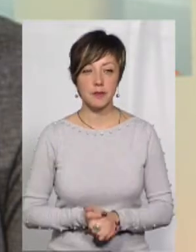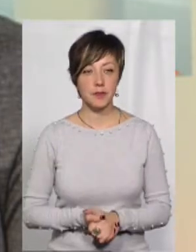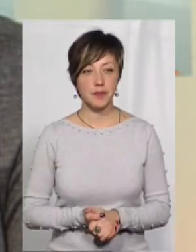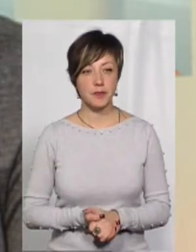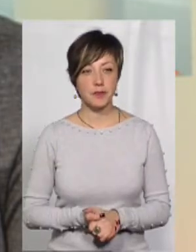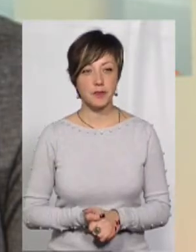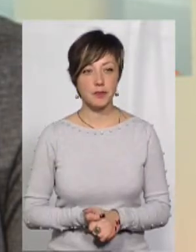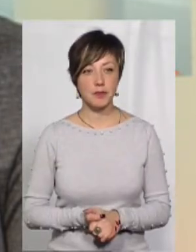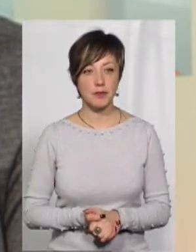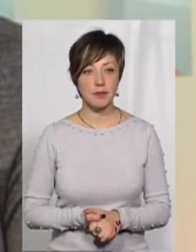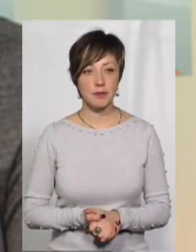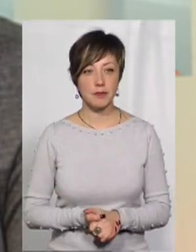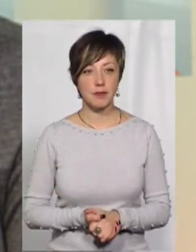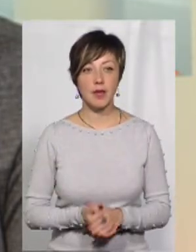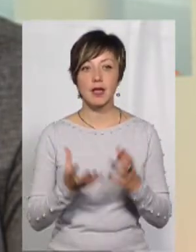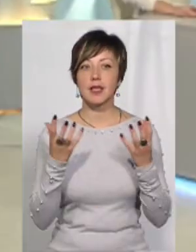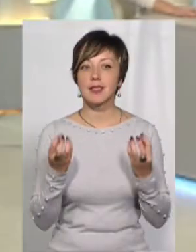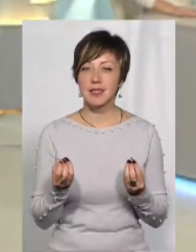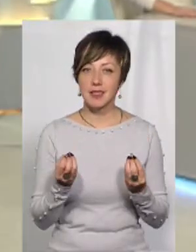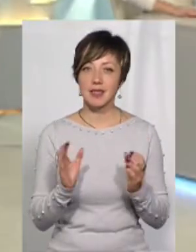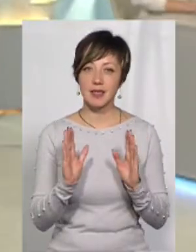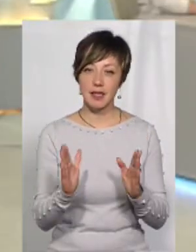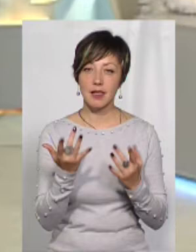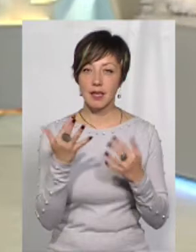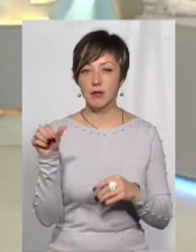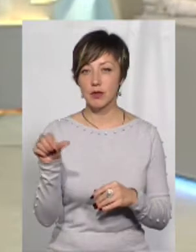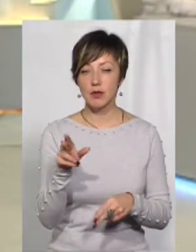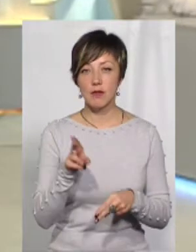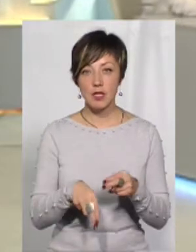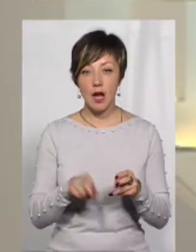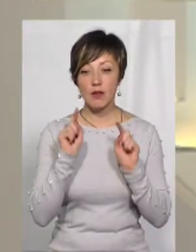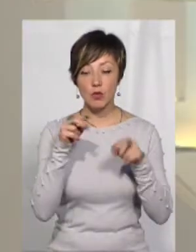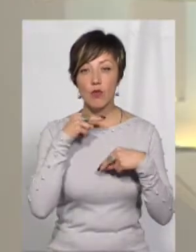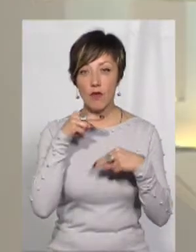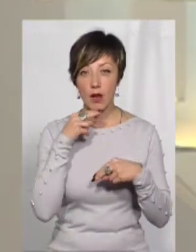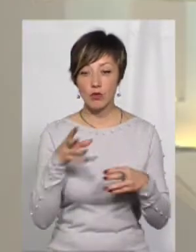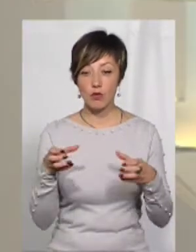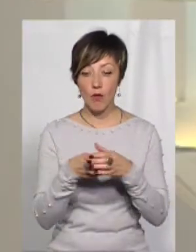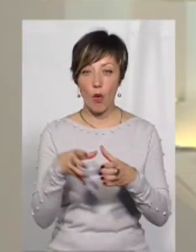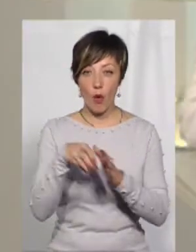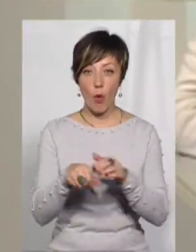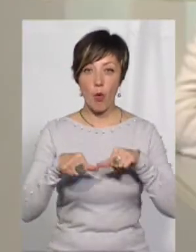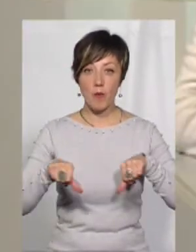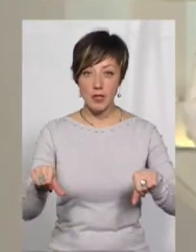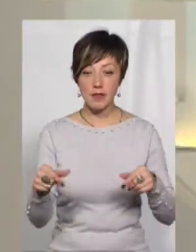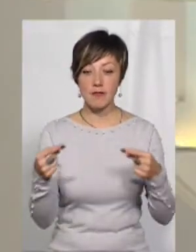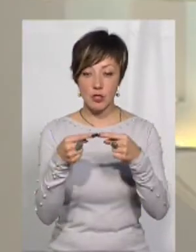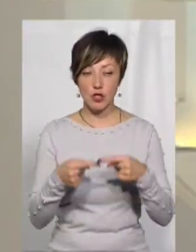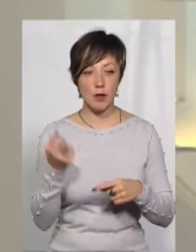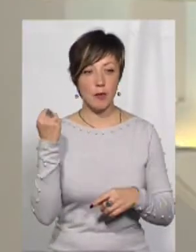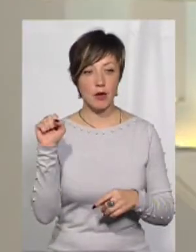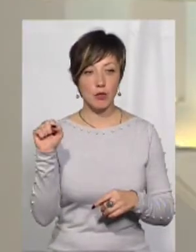очі. Але я думаю, це питання часу. І ще буквально лічені хвилини до завершення, але звернула увагу, що у складі комісії, яка визначала